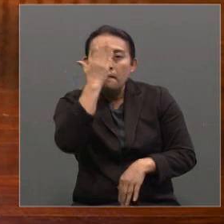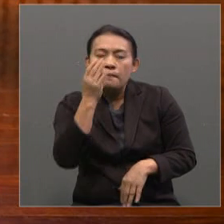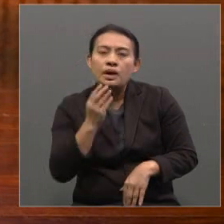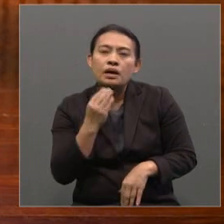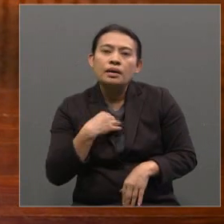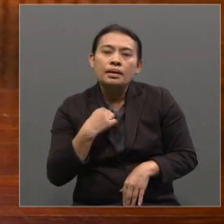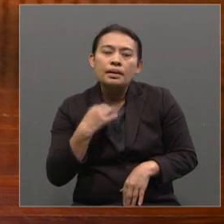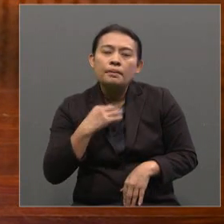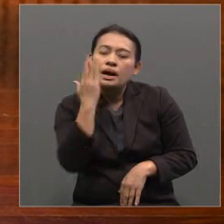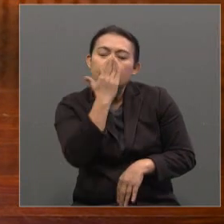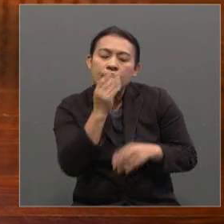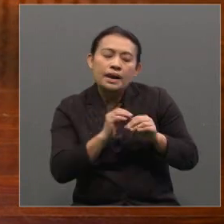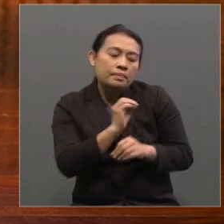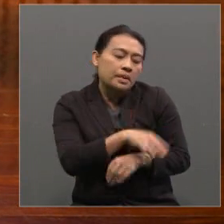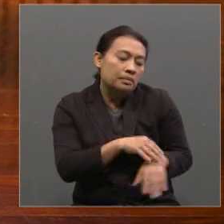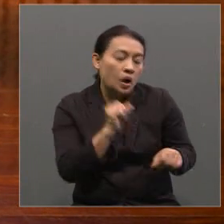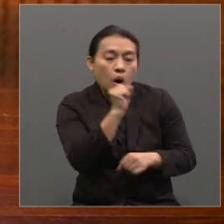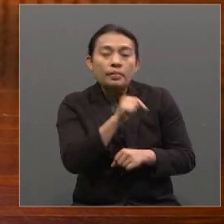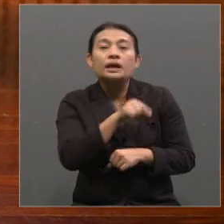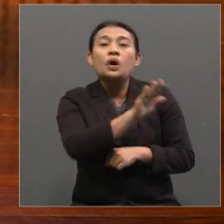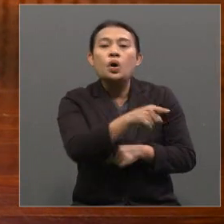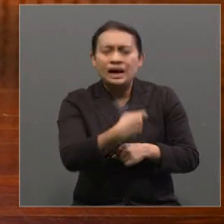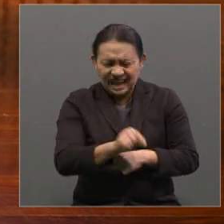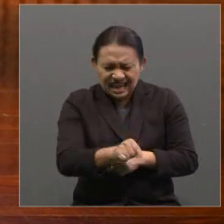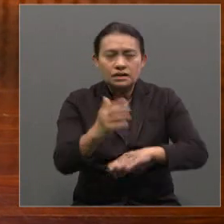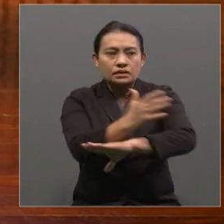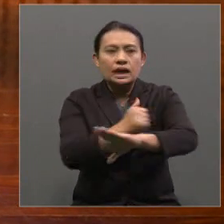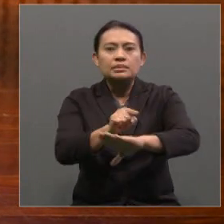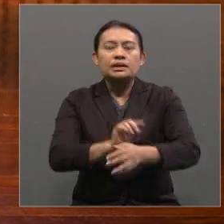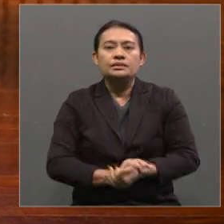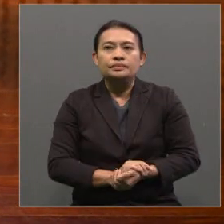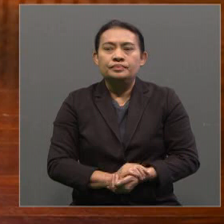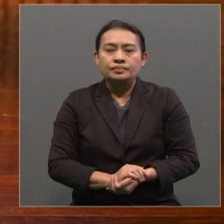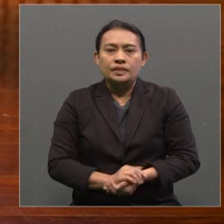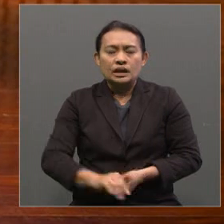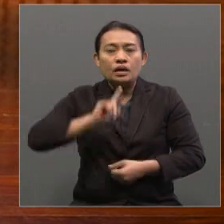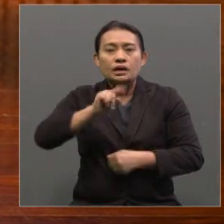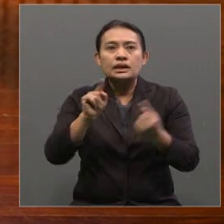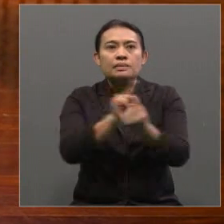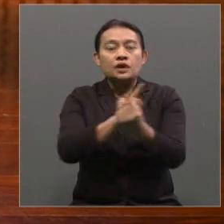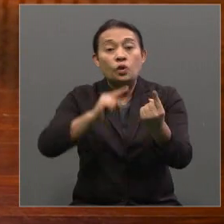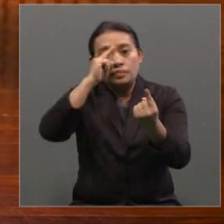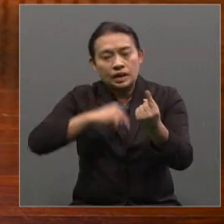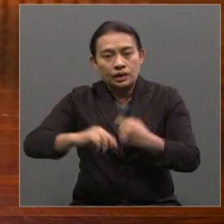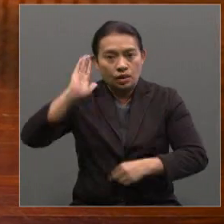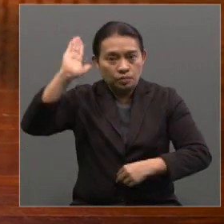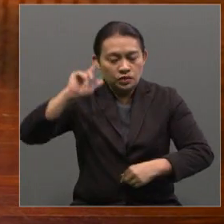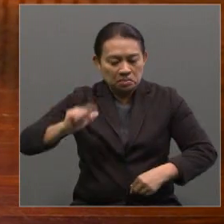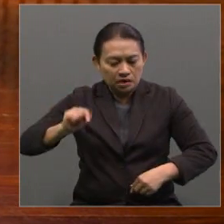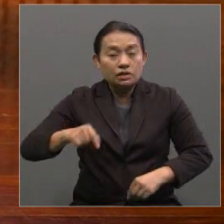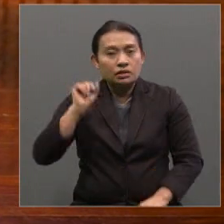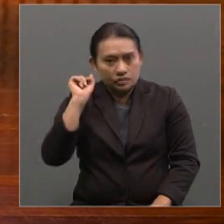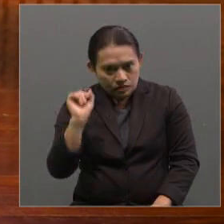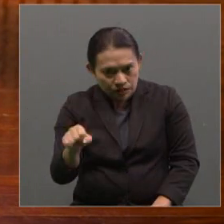นี่แหละมันเป็นความการเมืองมันเป็นความเป็นการเมื อง ตั้งคำถามกับสังคมไทยว่าเฮ้ยยุคผู้ชายเป็นใหญ่มันใช่เปล่